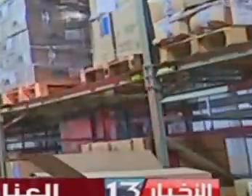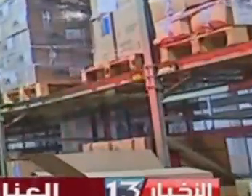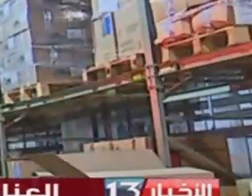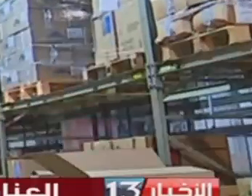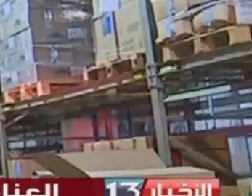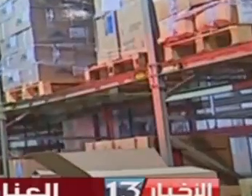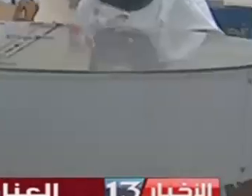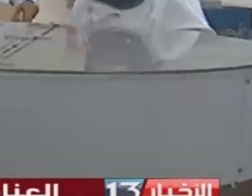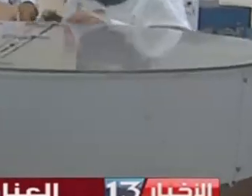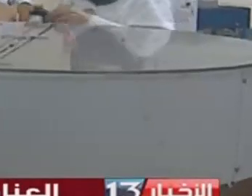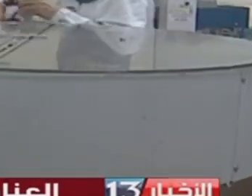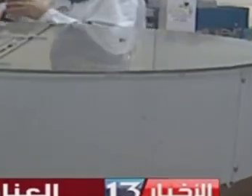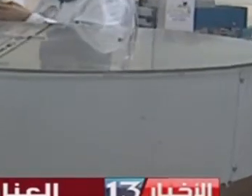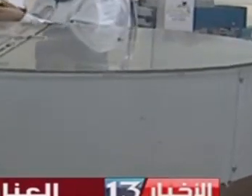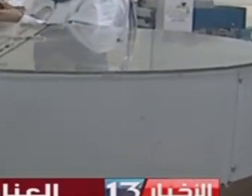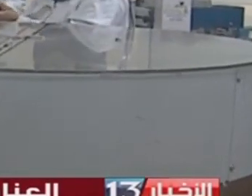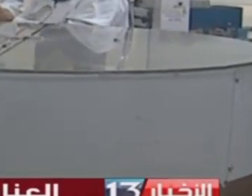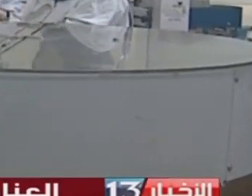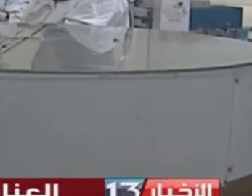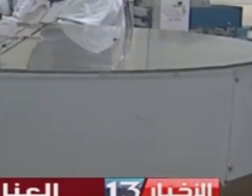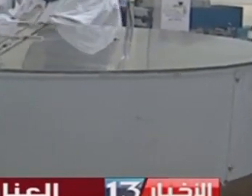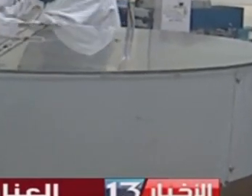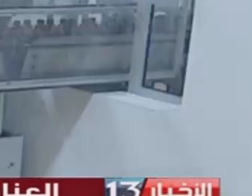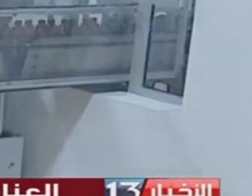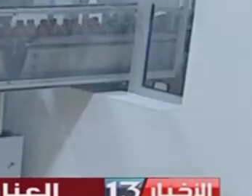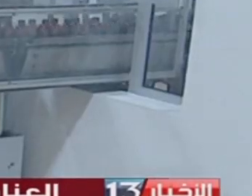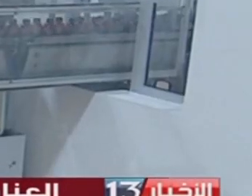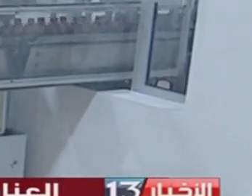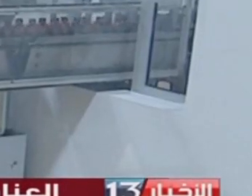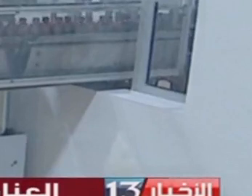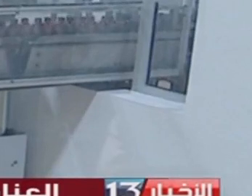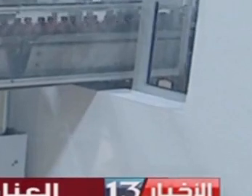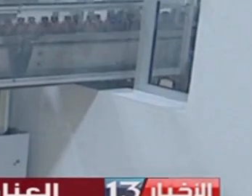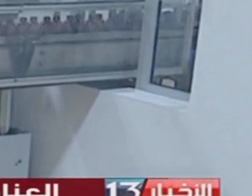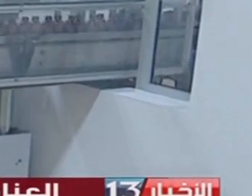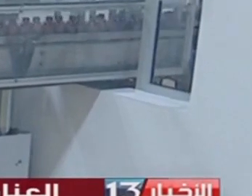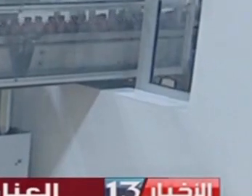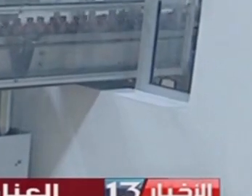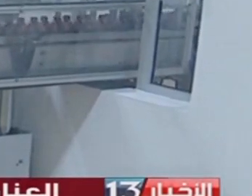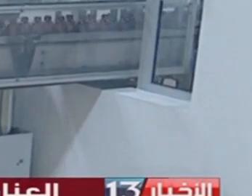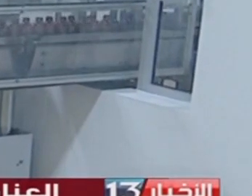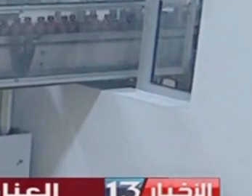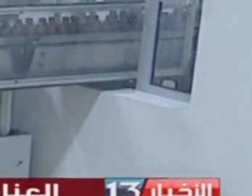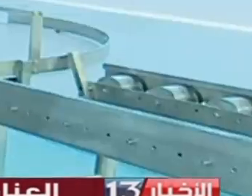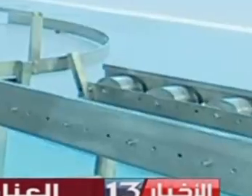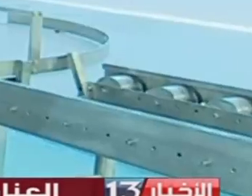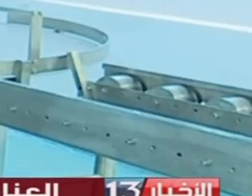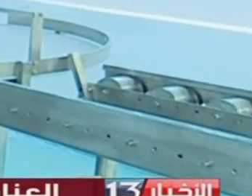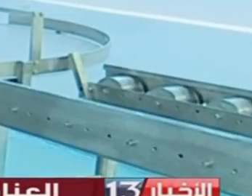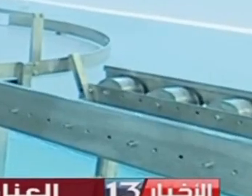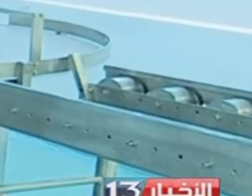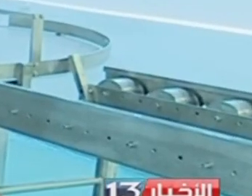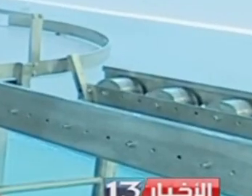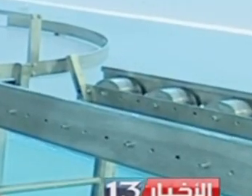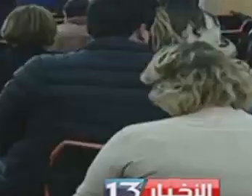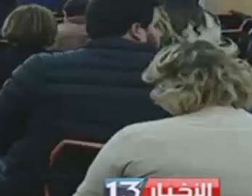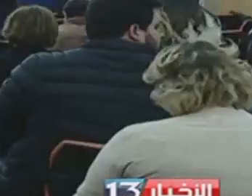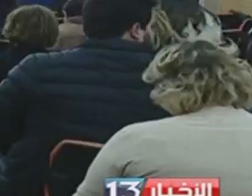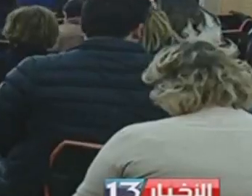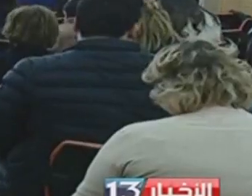في مسعى ل تجاوز ازمته الخانقه خطه انقاذ وطنيه للشركه التونسيه للصناعه الصيدليه